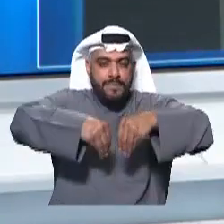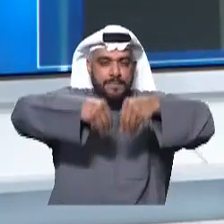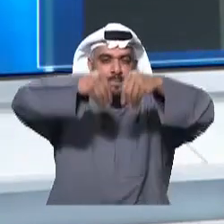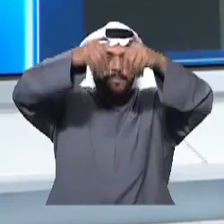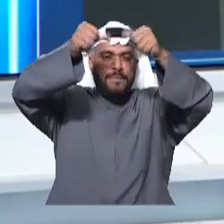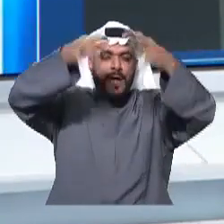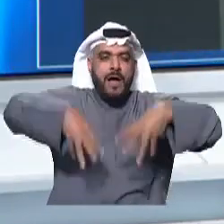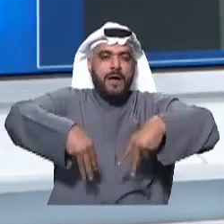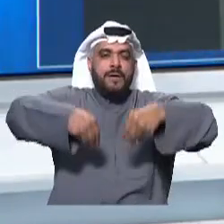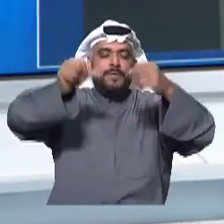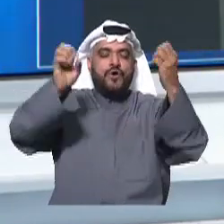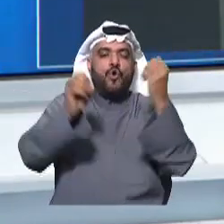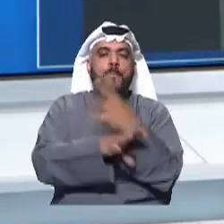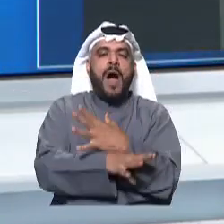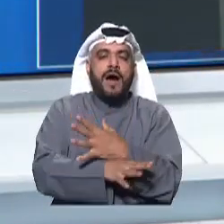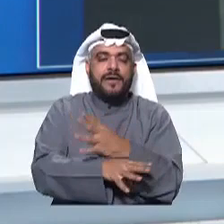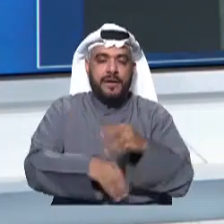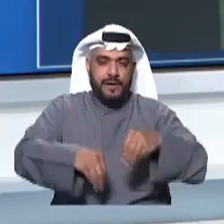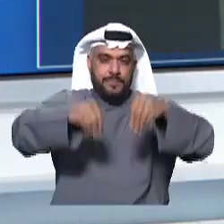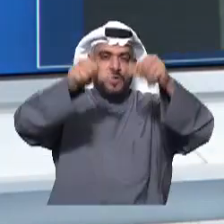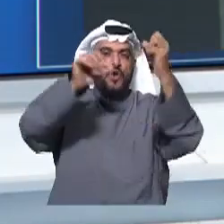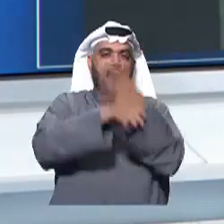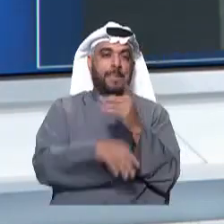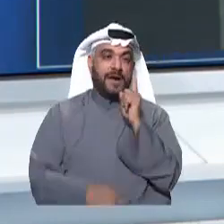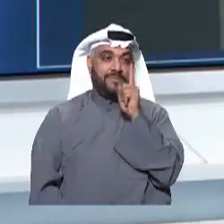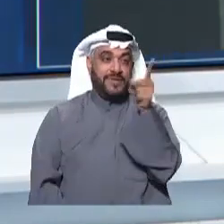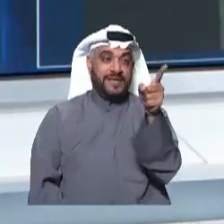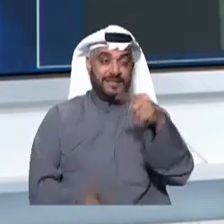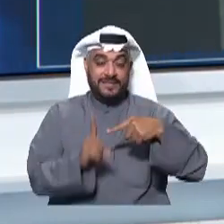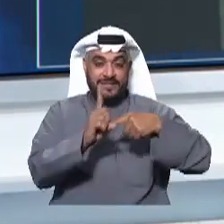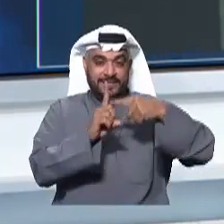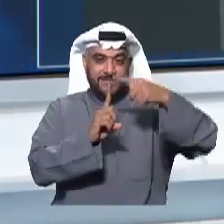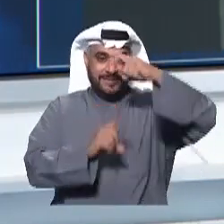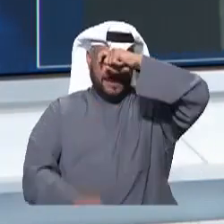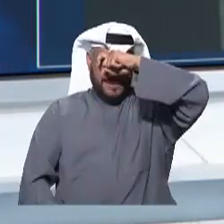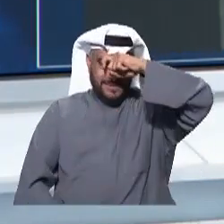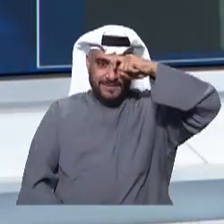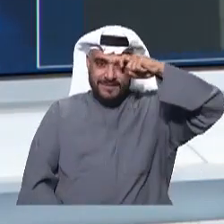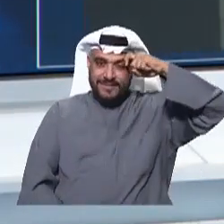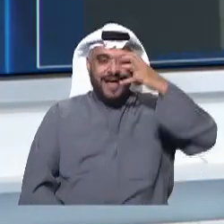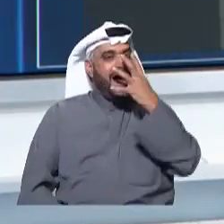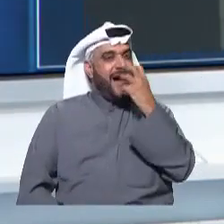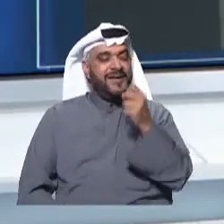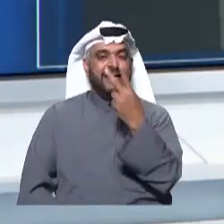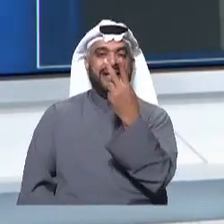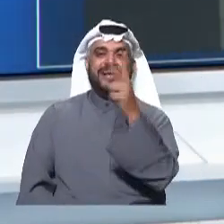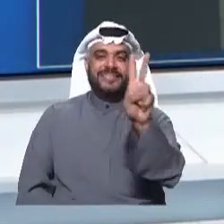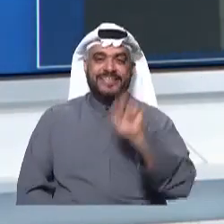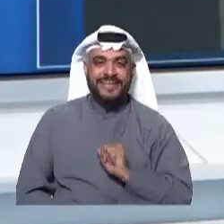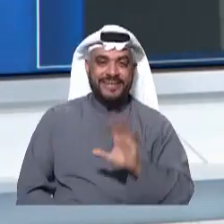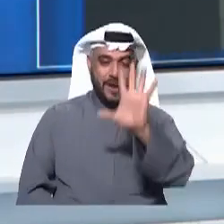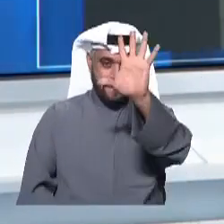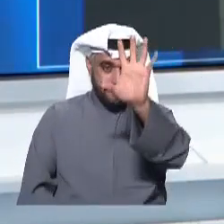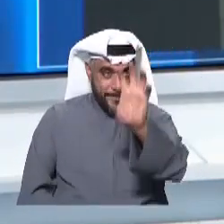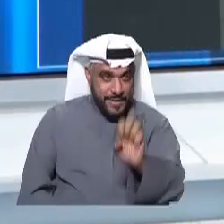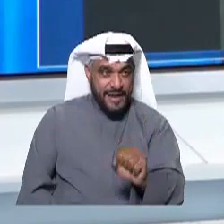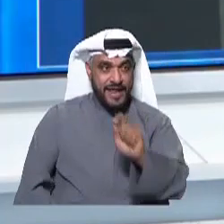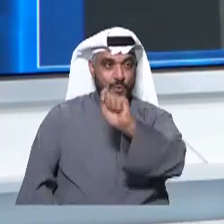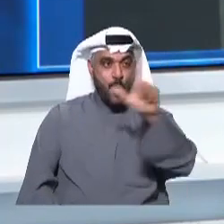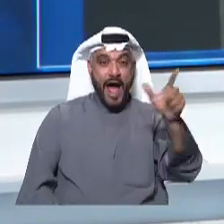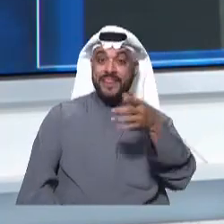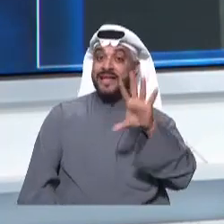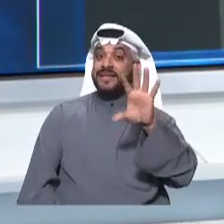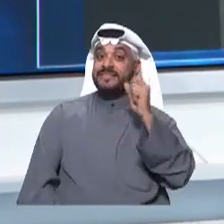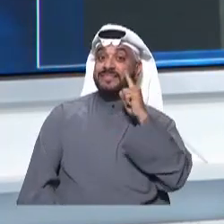البرية، أقصى سرعة للرياح متفاوتة ما بين 42 إلى 38 كيلومتر بالساعة يوم الخميس والجمعة، وأجواء غائمة